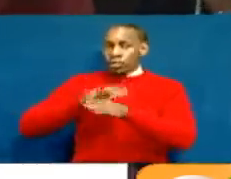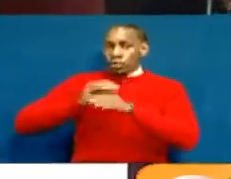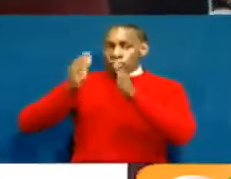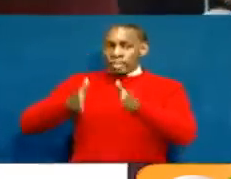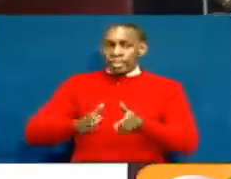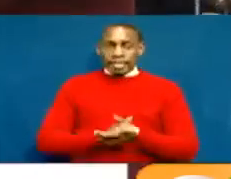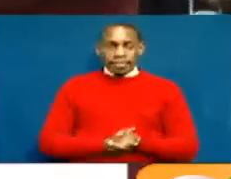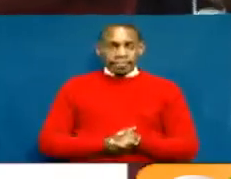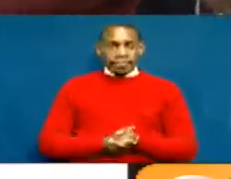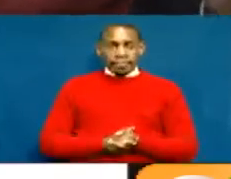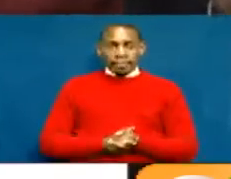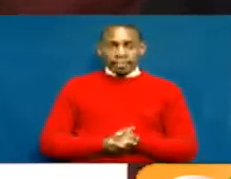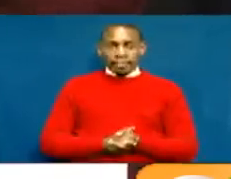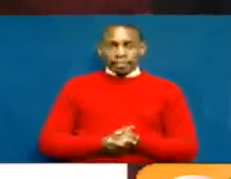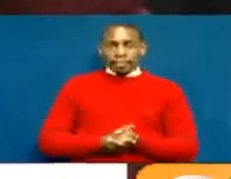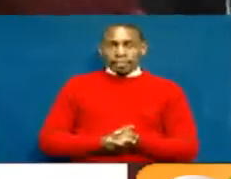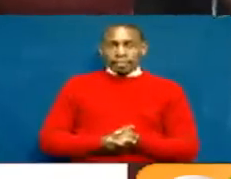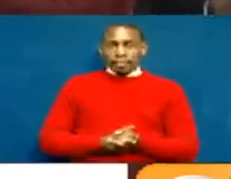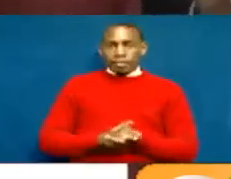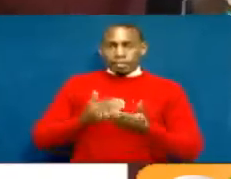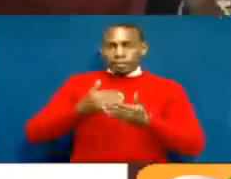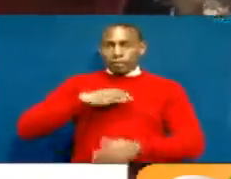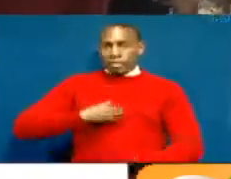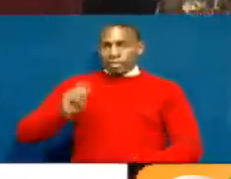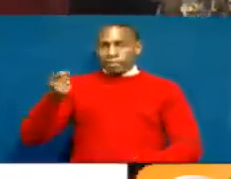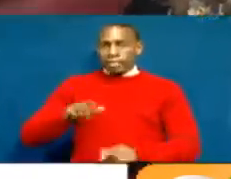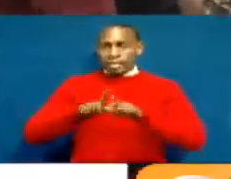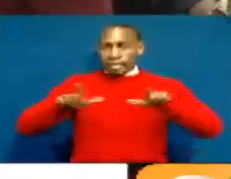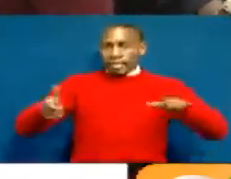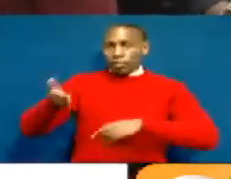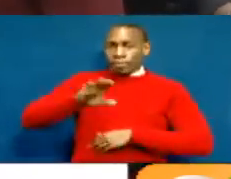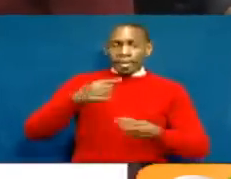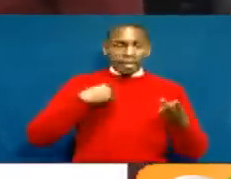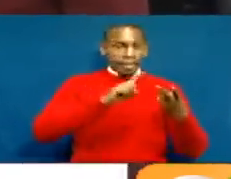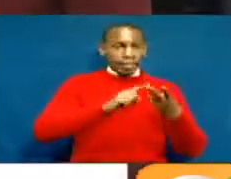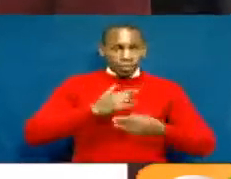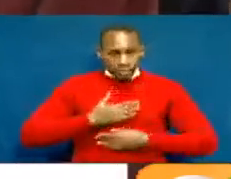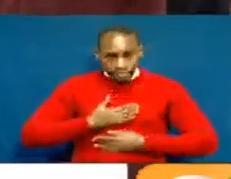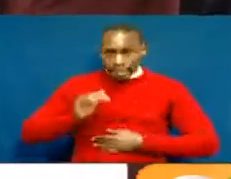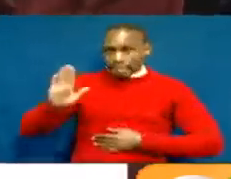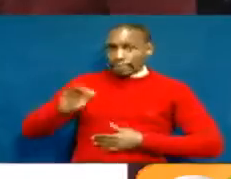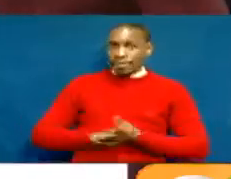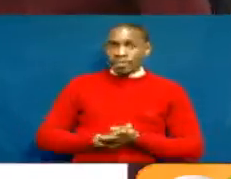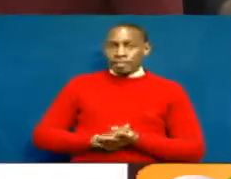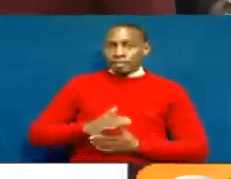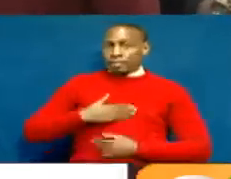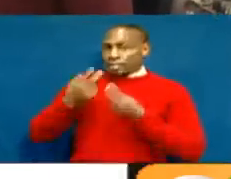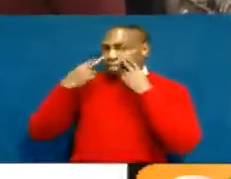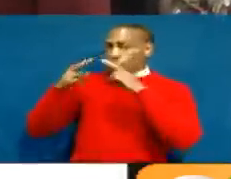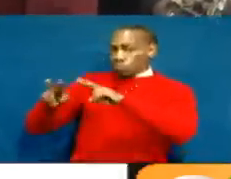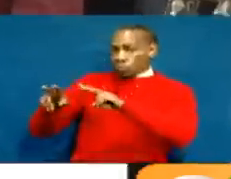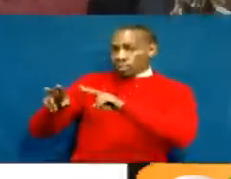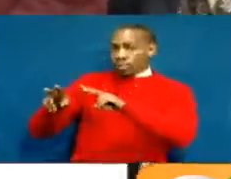Before uende rais, turudishie hii shamba jamani. La pili, Your Excellency, mimi nikikuona